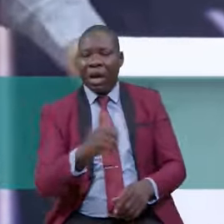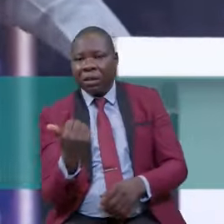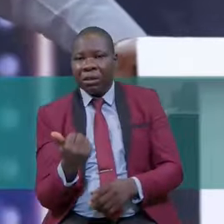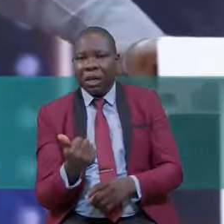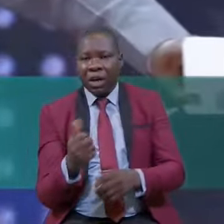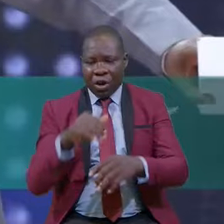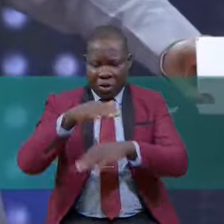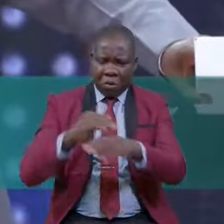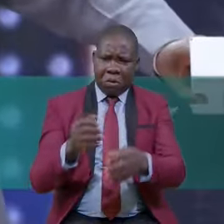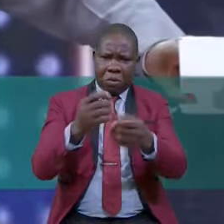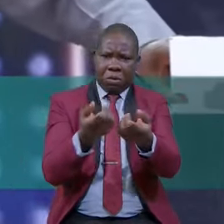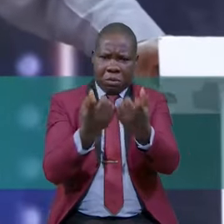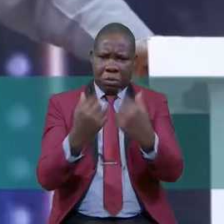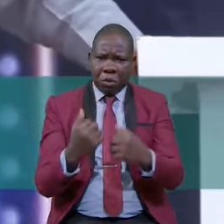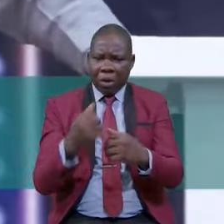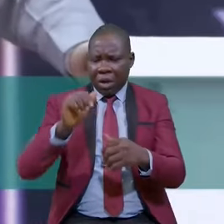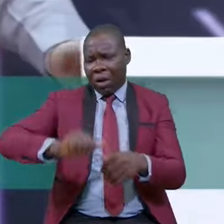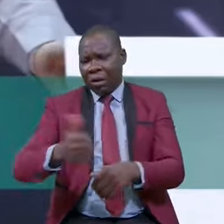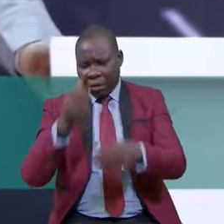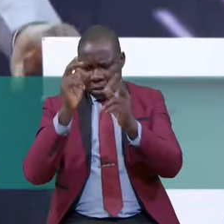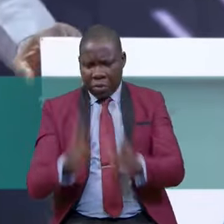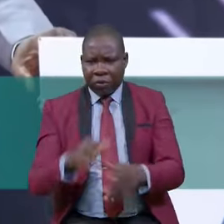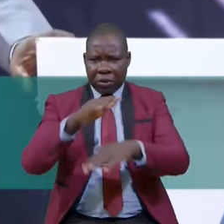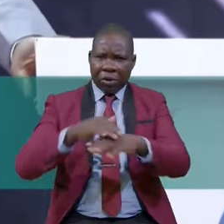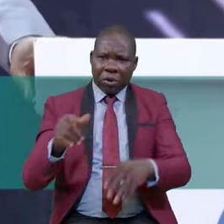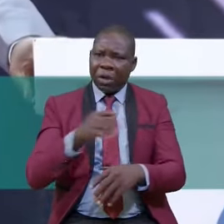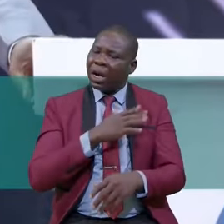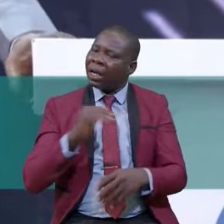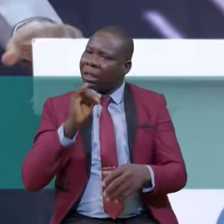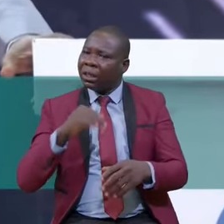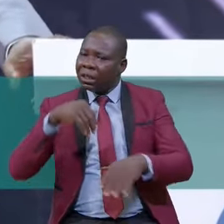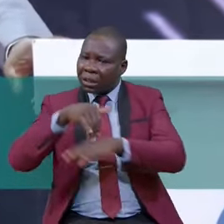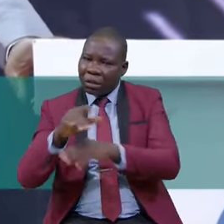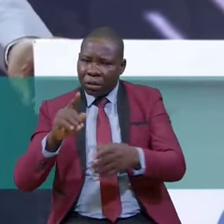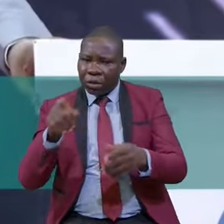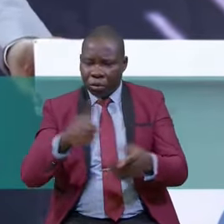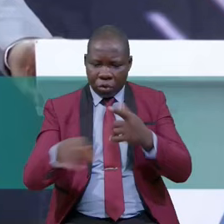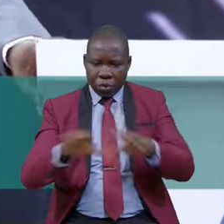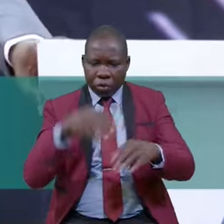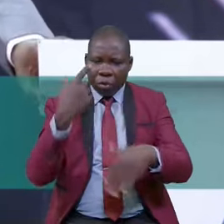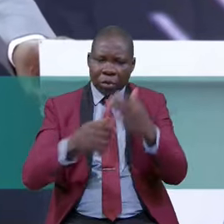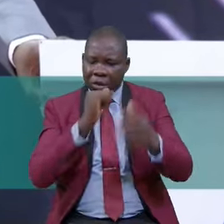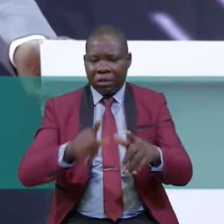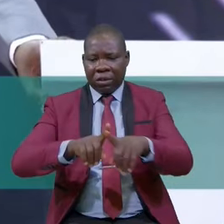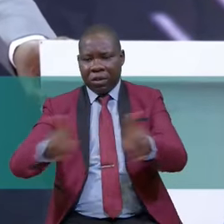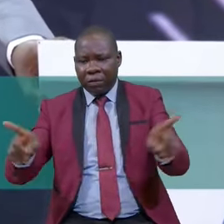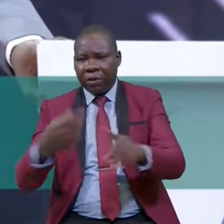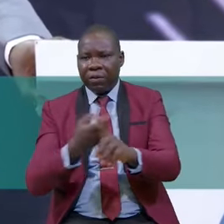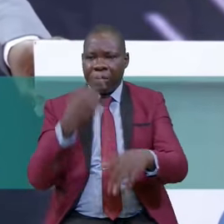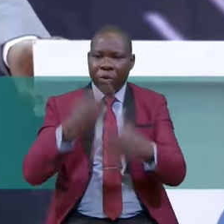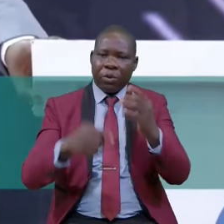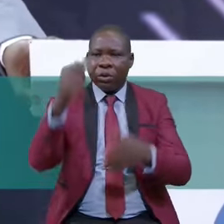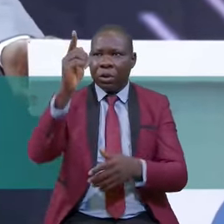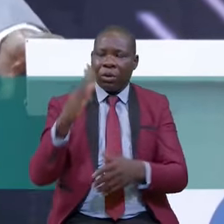t'appelle it's different ici. From what God has called you et to c'est say différent. Thank you very merci. Much. It's something good Dieu and something great de bon I have a